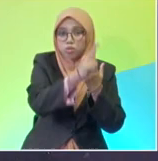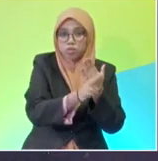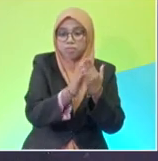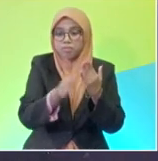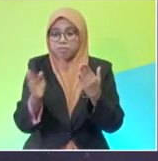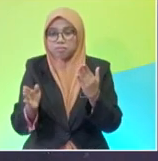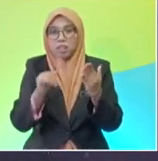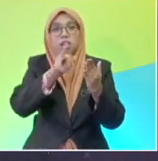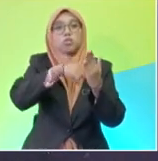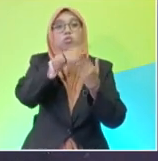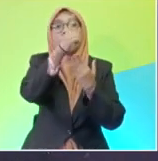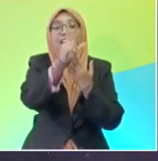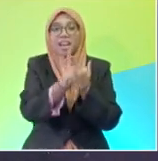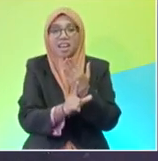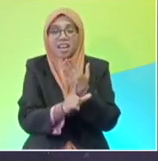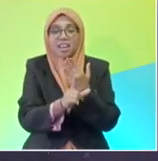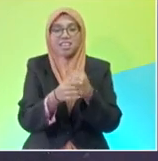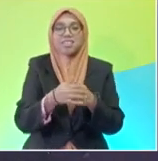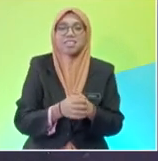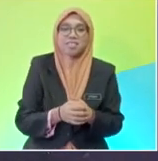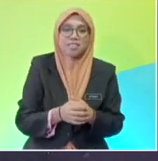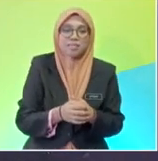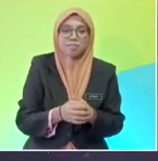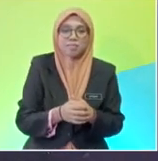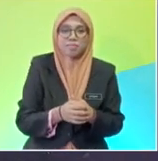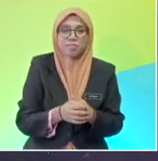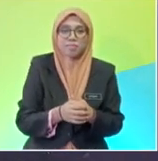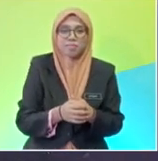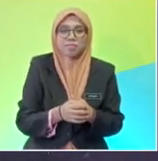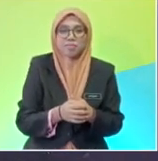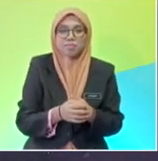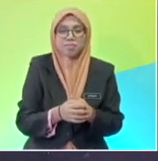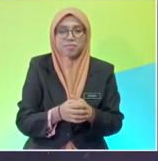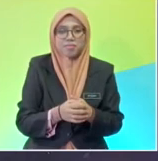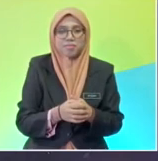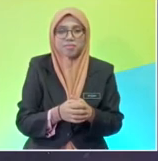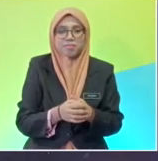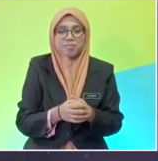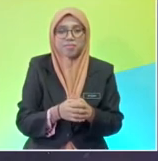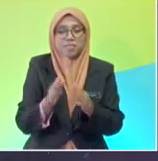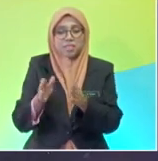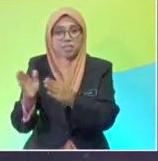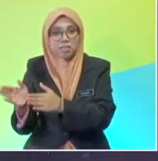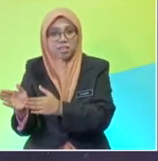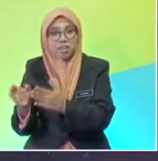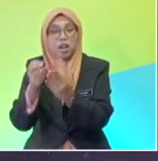July. Januari, Februari, March, April, May, June, July,